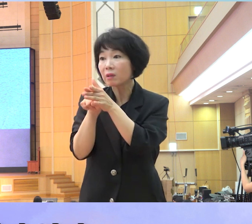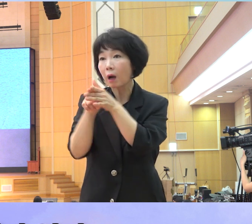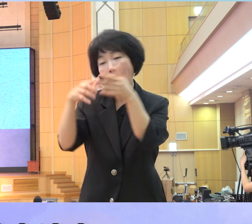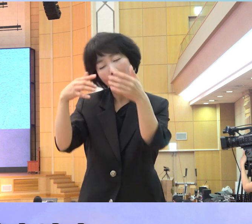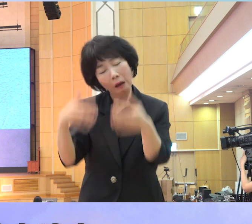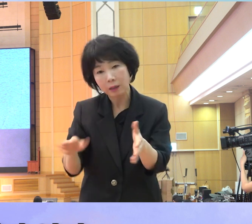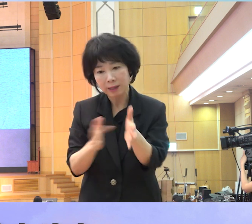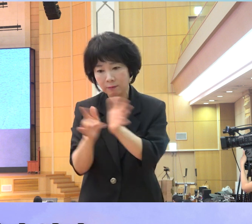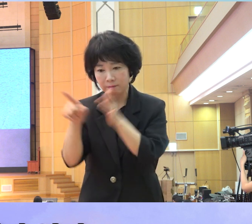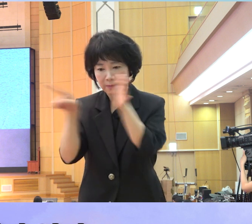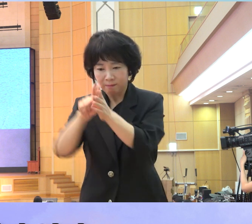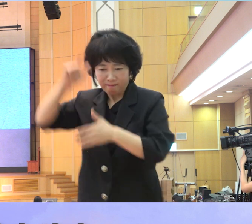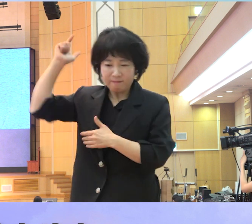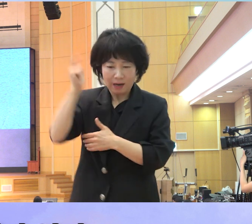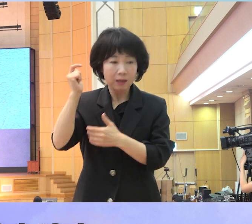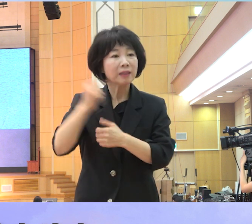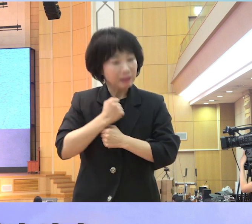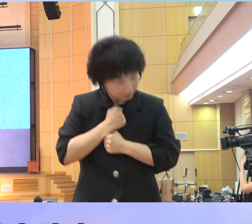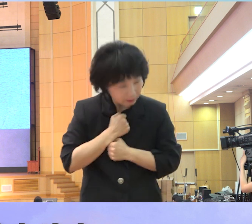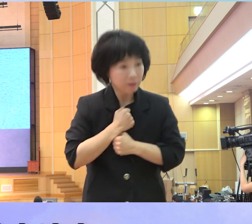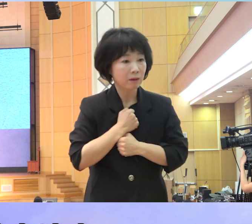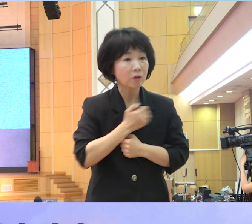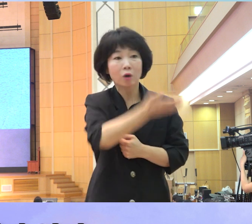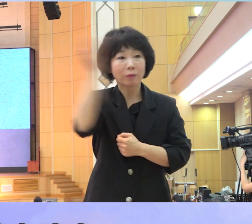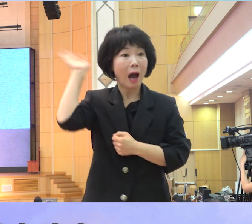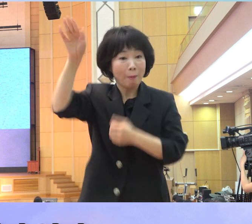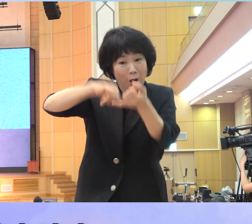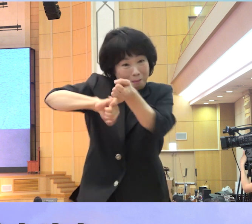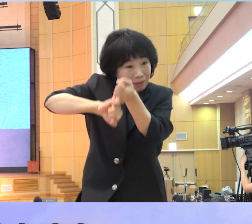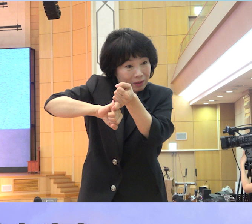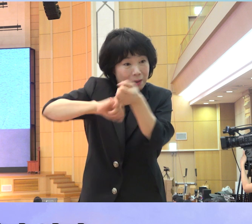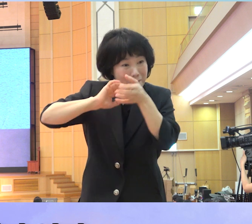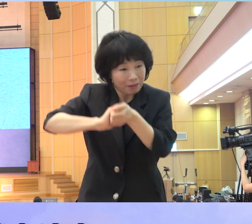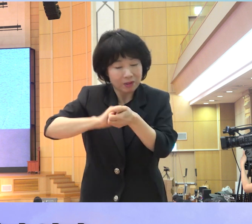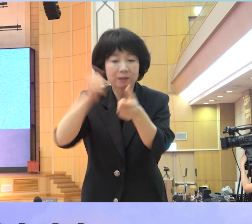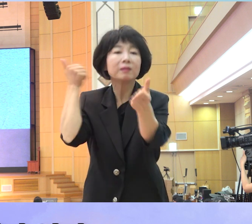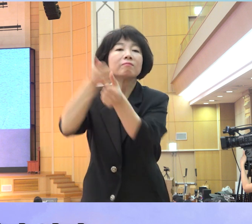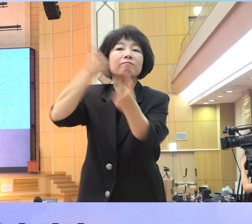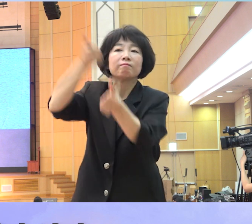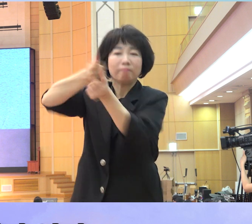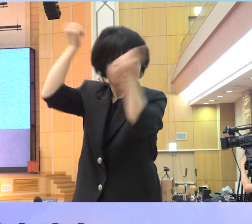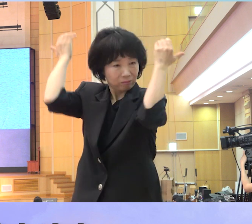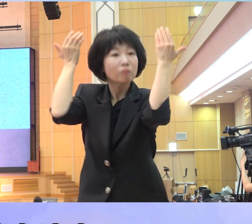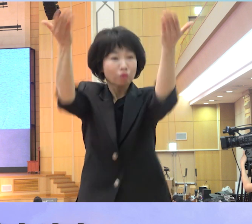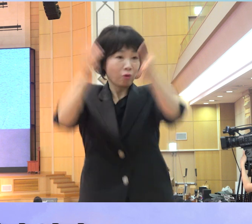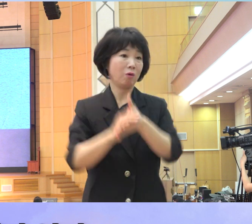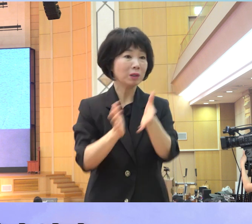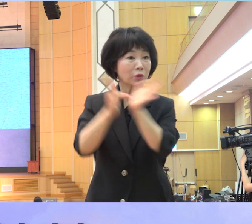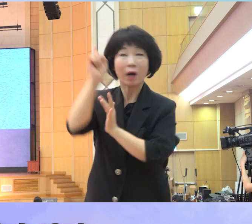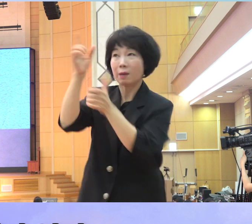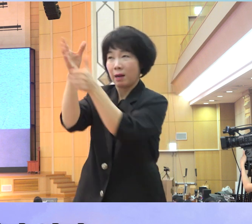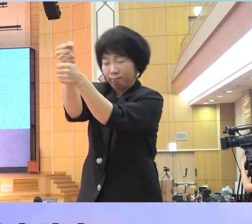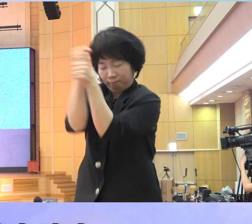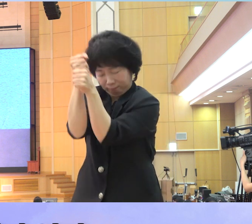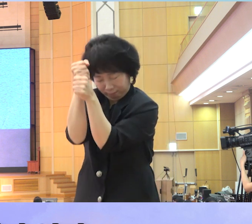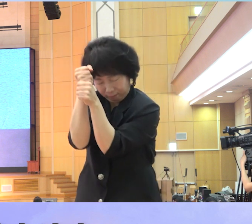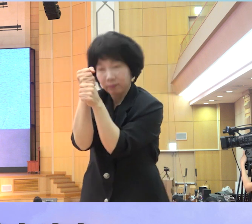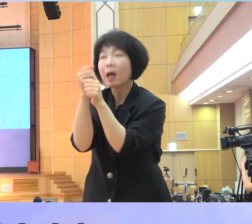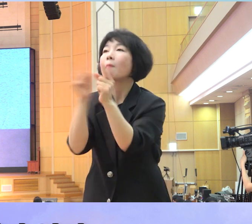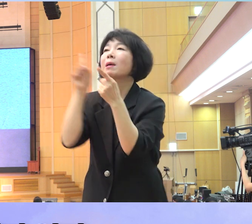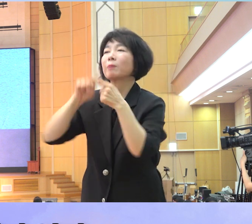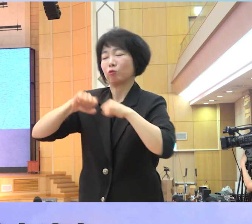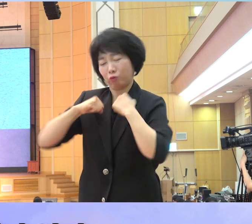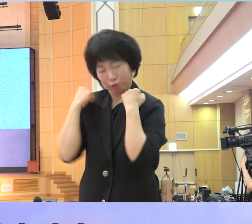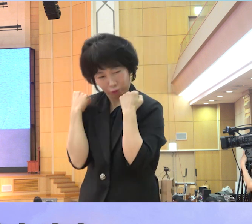57절에는 이김을 준다는 거예요. 반드시 이김을 준다는 거예요. 우리가 예수님만 붙들고 그 믿음에